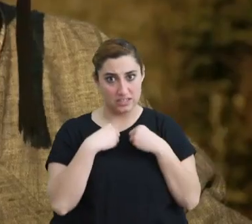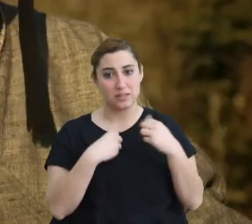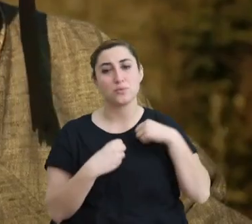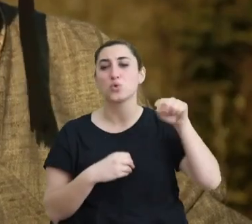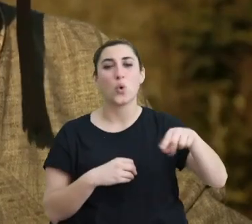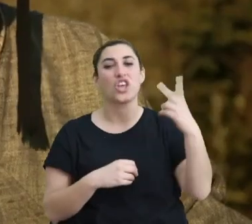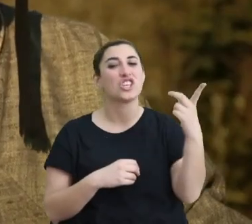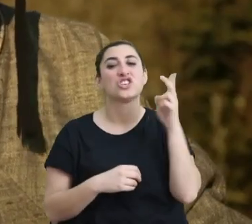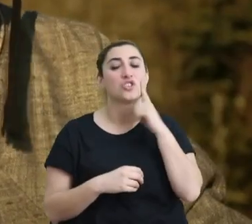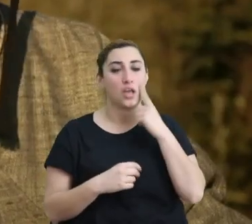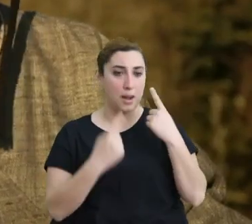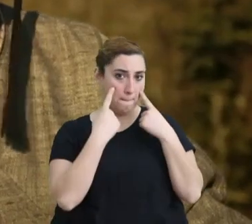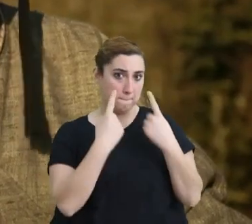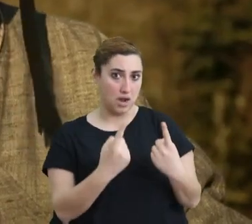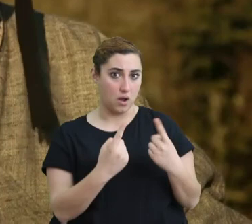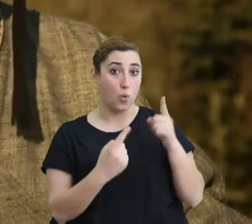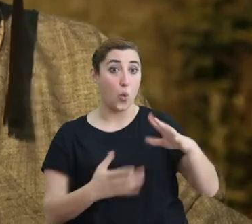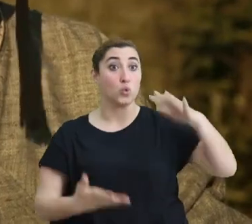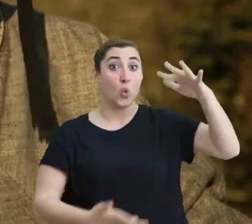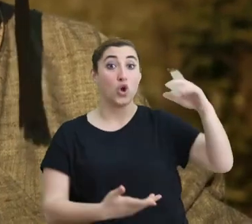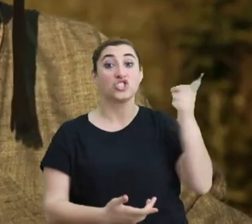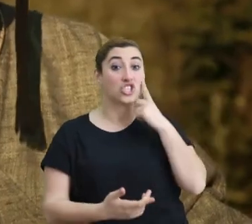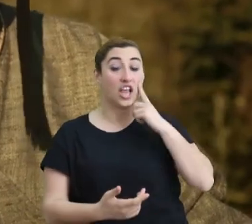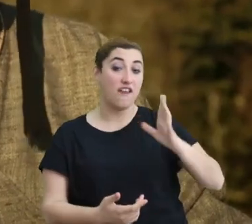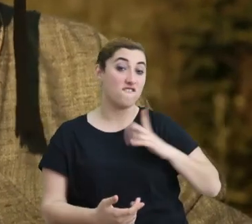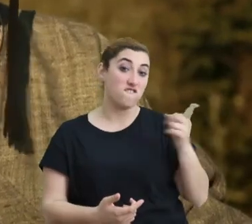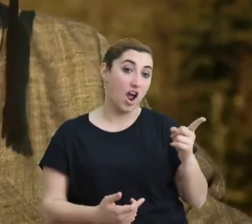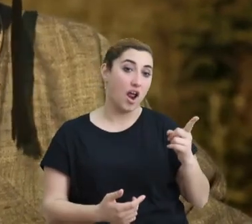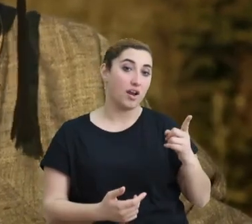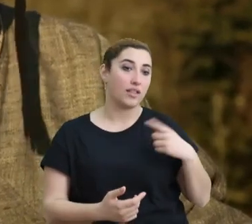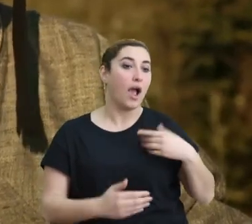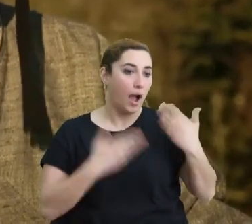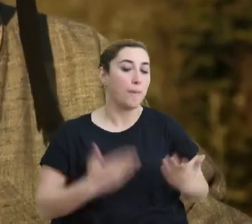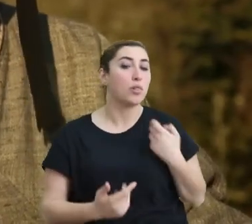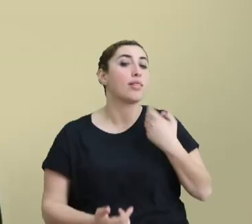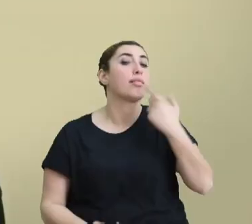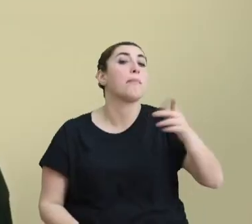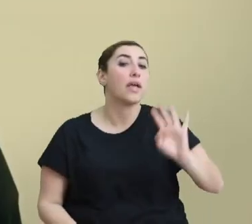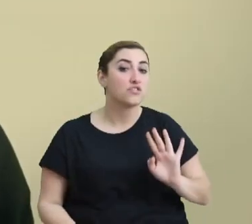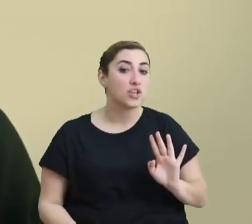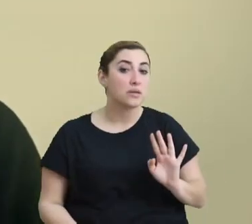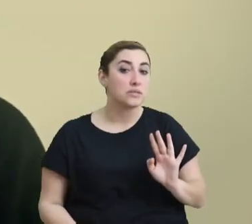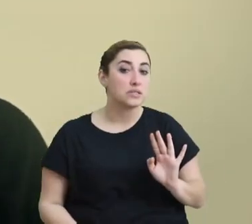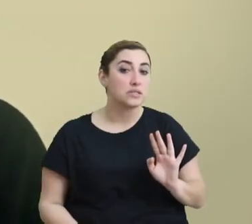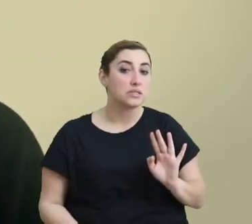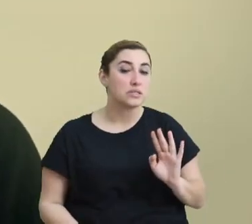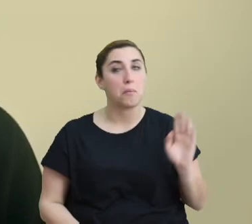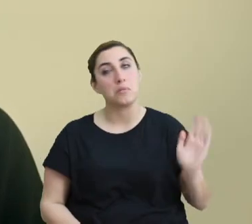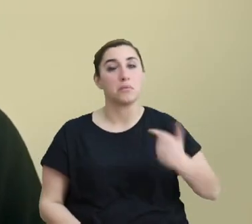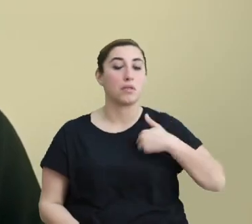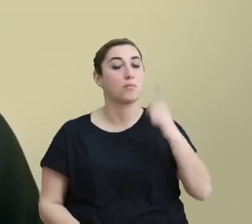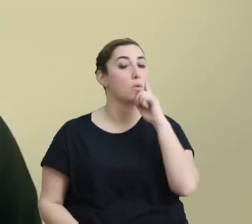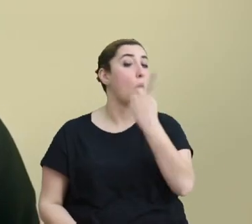...biz o iki şekere bakarak... ...o çok şekerin varlığına iman etmez miyiz? Tut ki